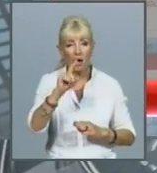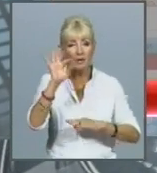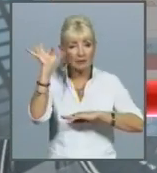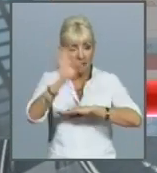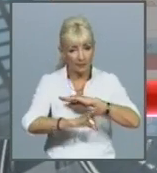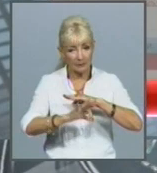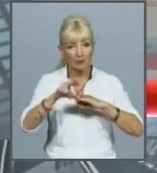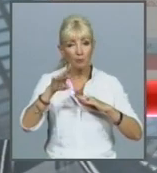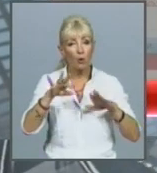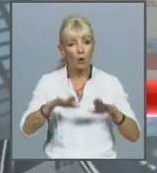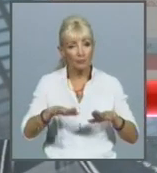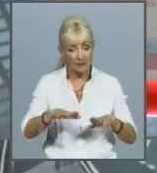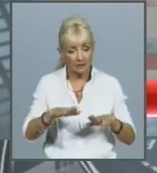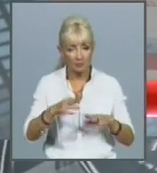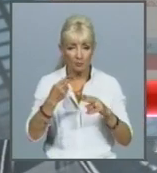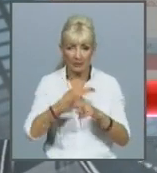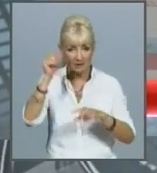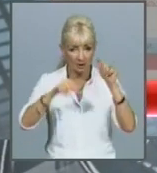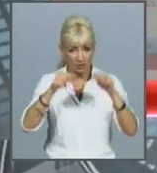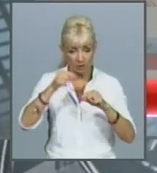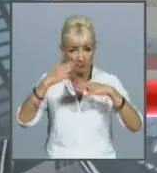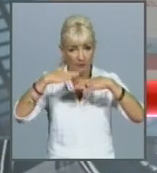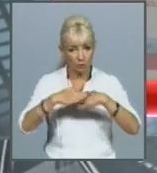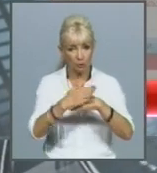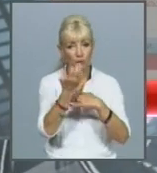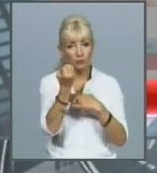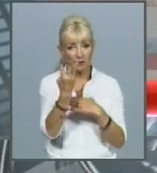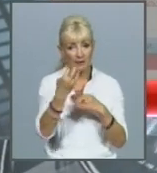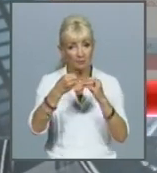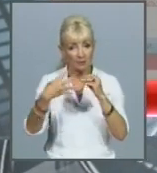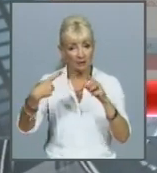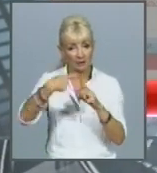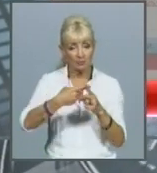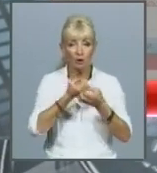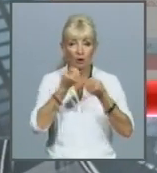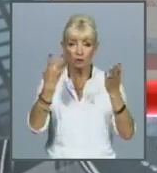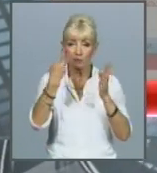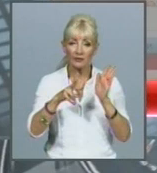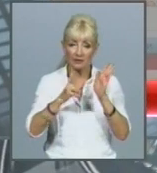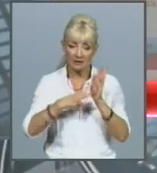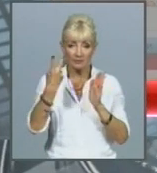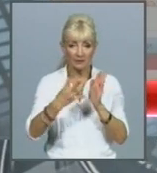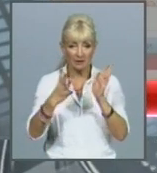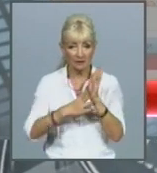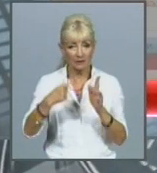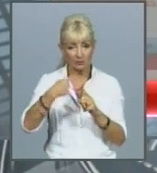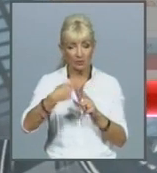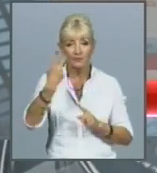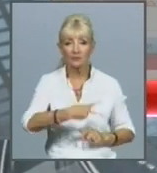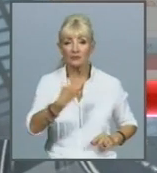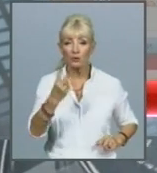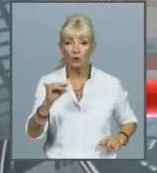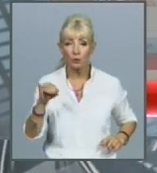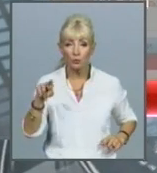місту – без опадів. Температура повітря вночі 13-15, тепла в день 27-29. 22